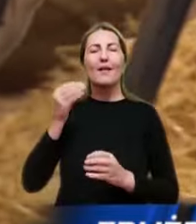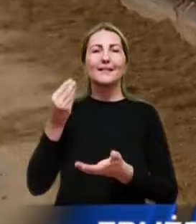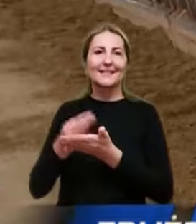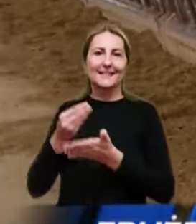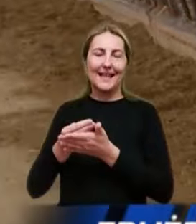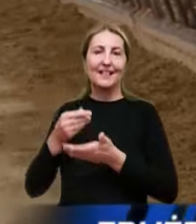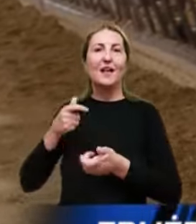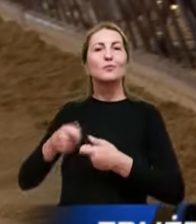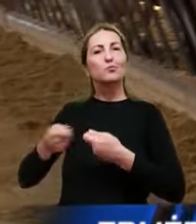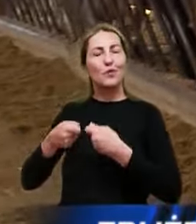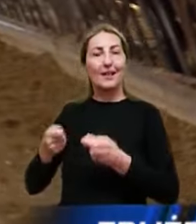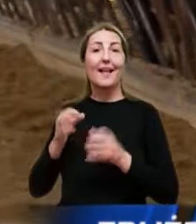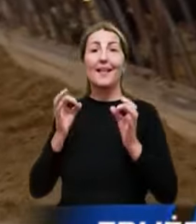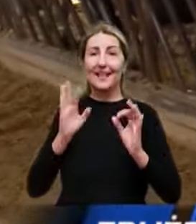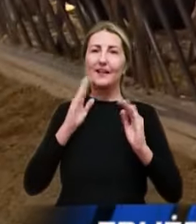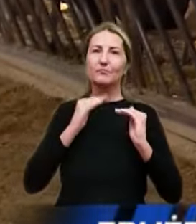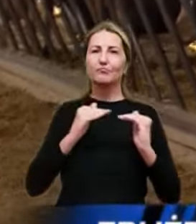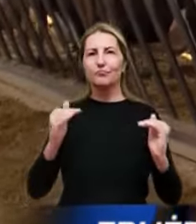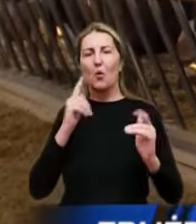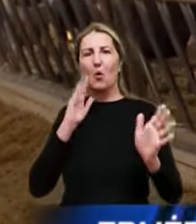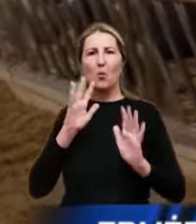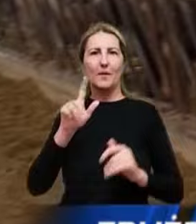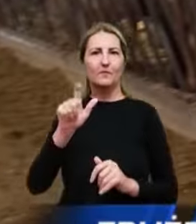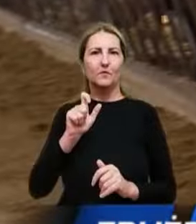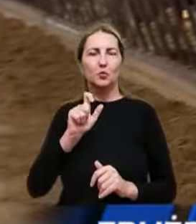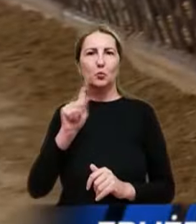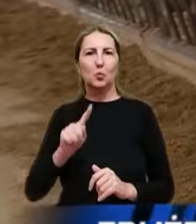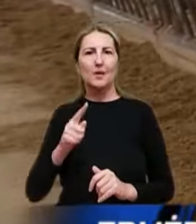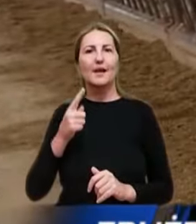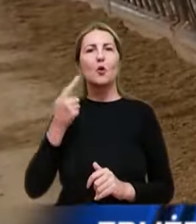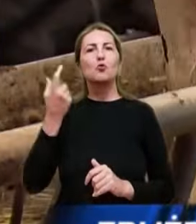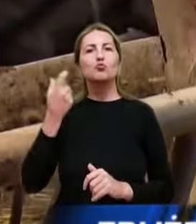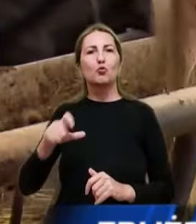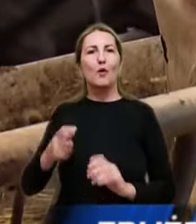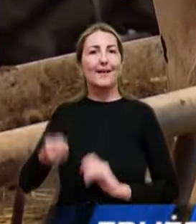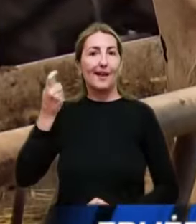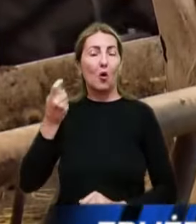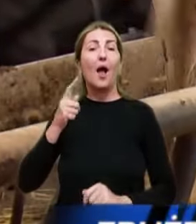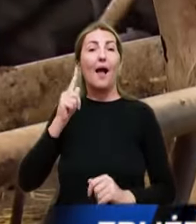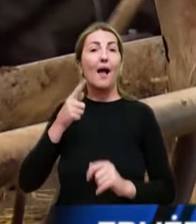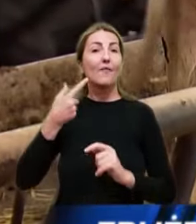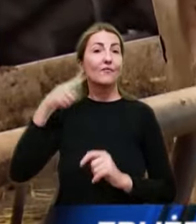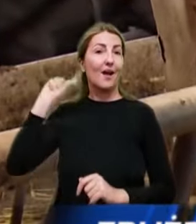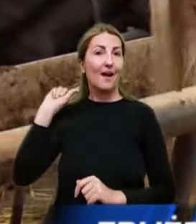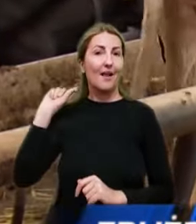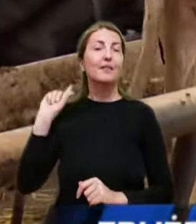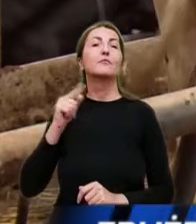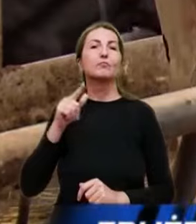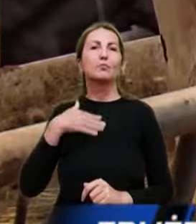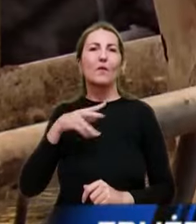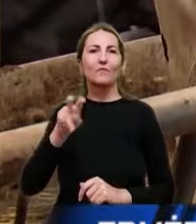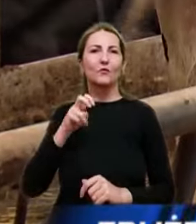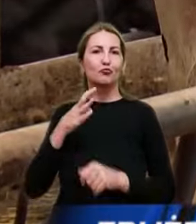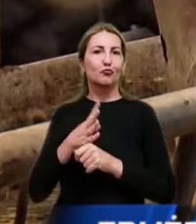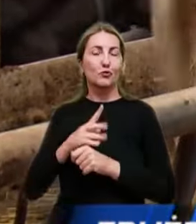ona stabilna. Wynosi niecałe 200 zł za 100 kg. 2 lata temu było to 240 zł,